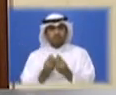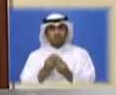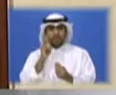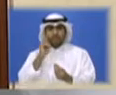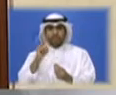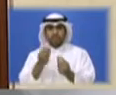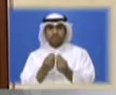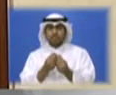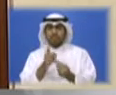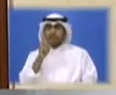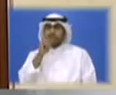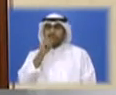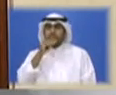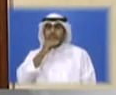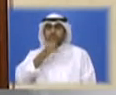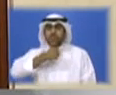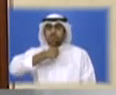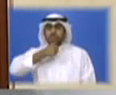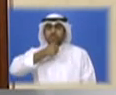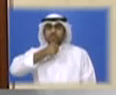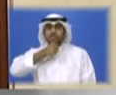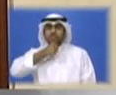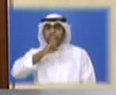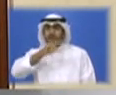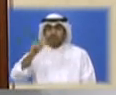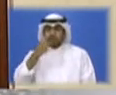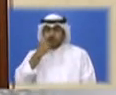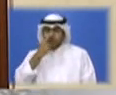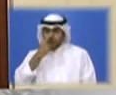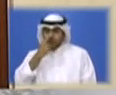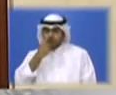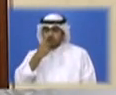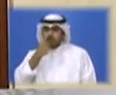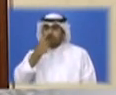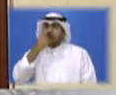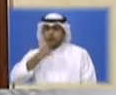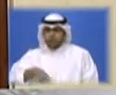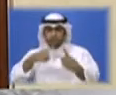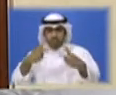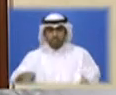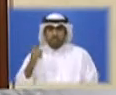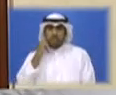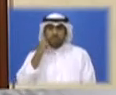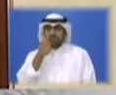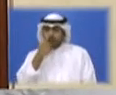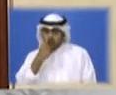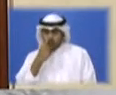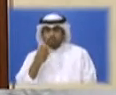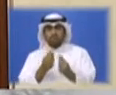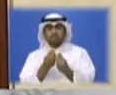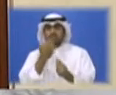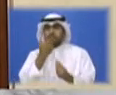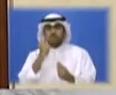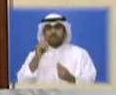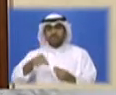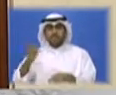قيم أمي وبوي وجداني لا خفت الحين. مفروض في قيم مجتمعية، في أخلاق، وفي ولاء. كل